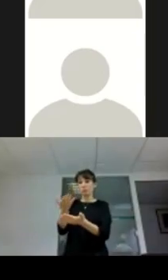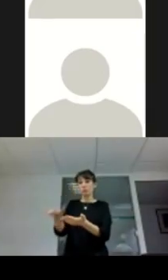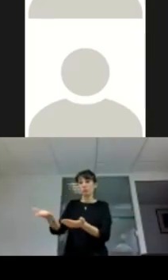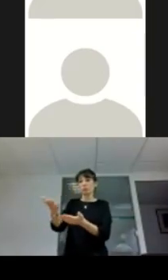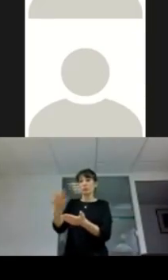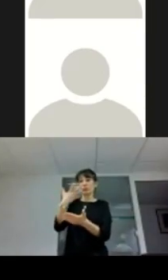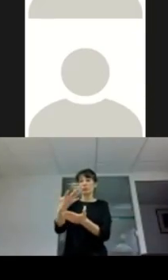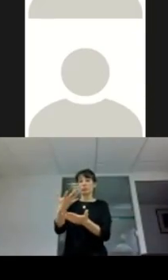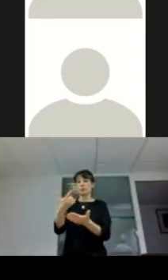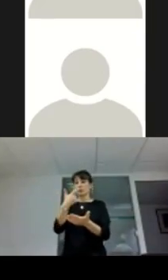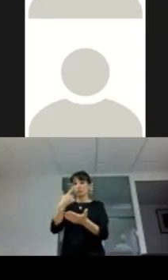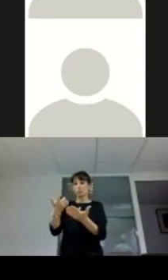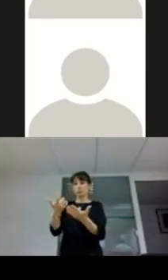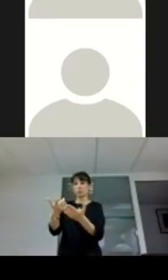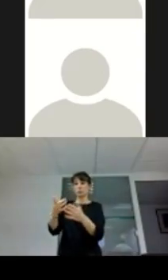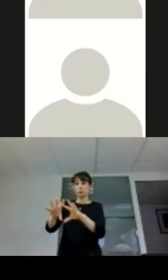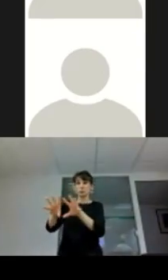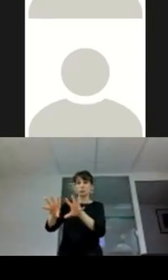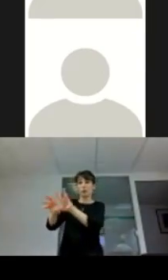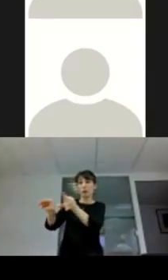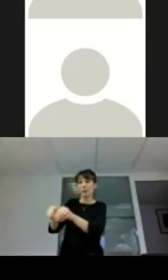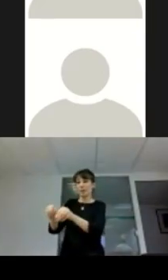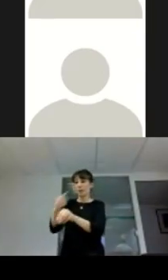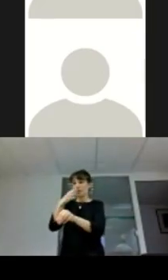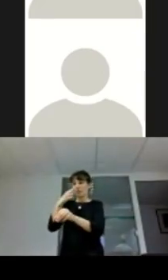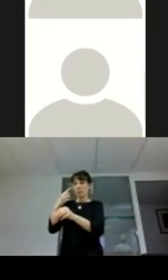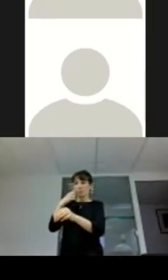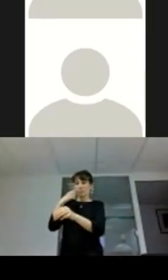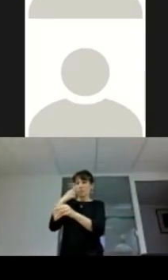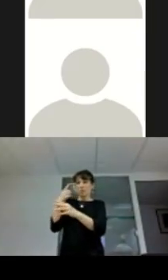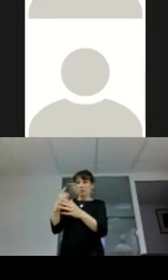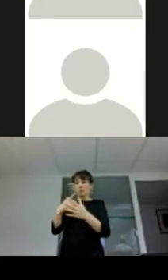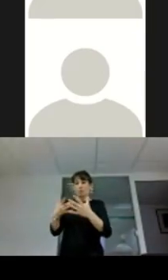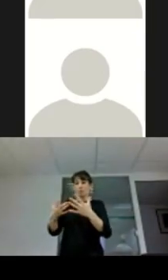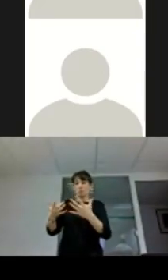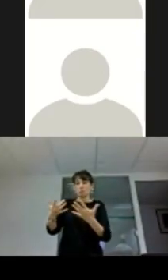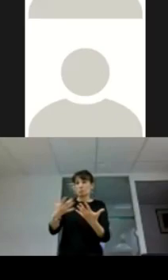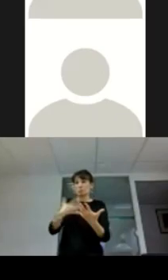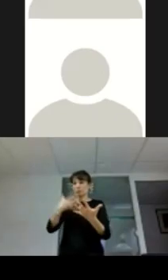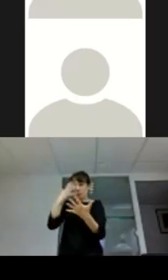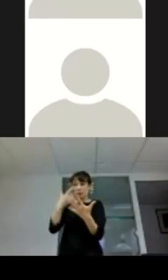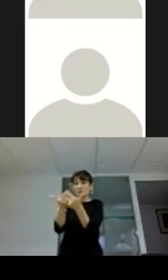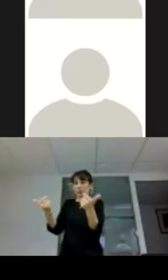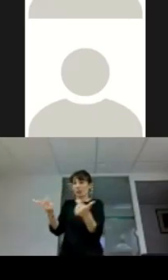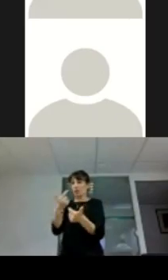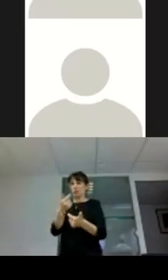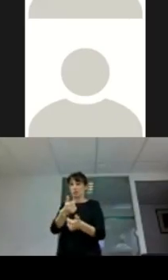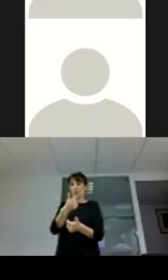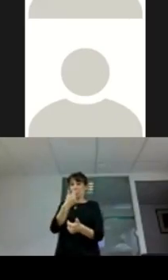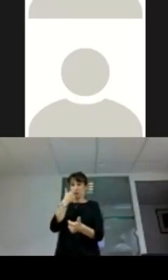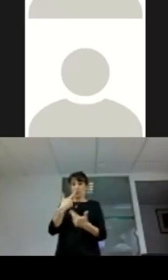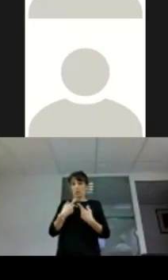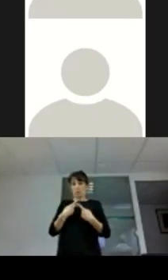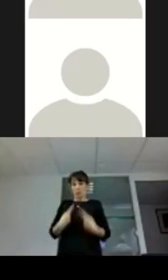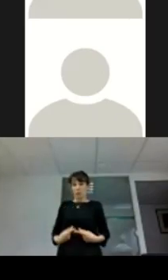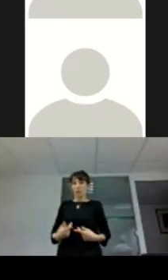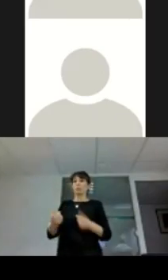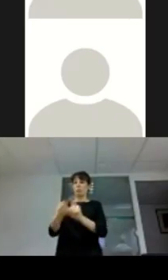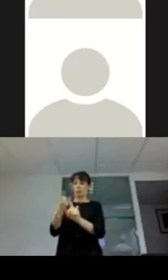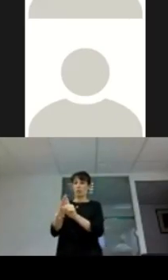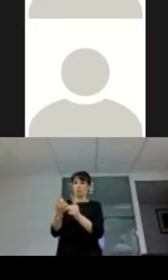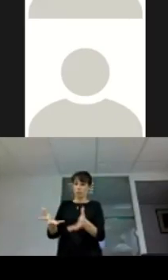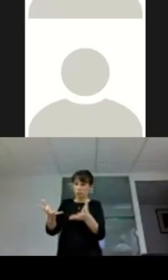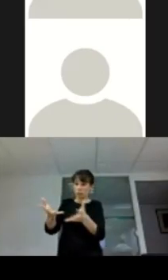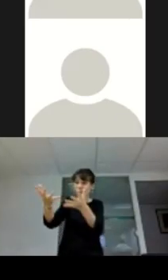moins gêné par les effets secondaires de la maladie en étant entouré des siens. Il